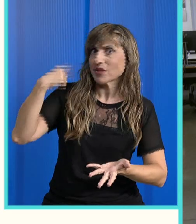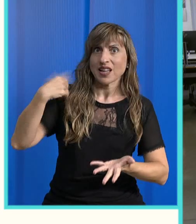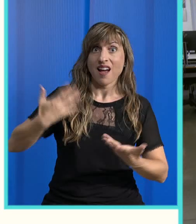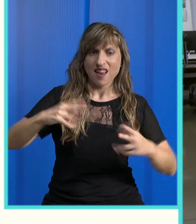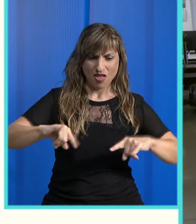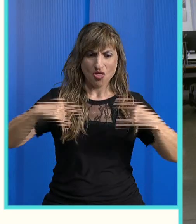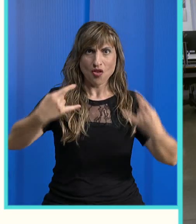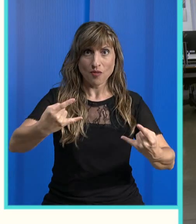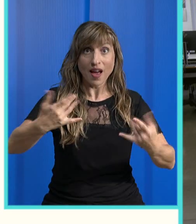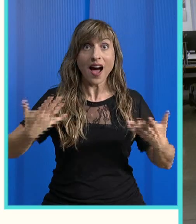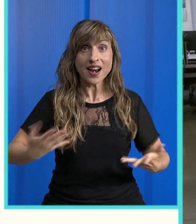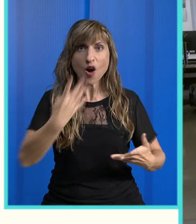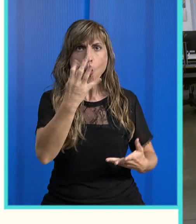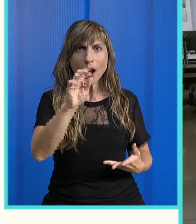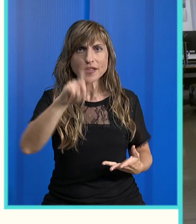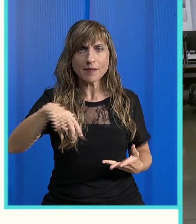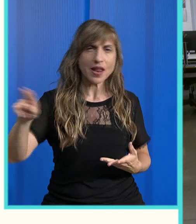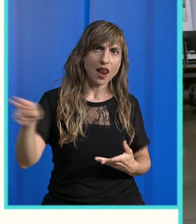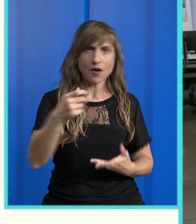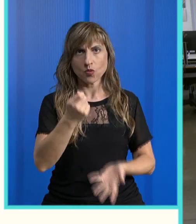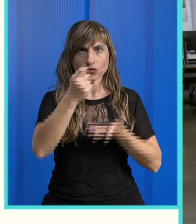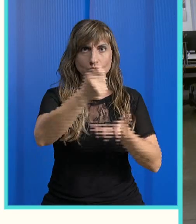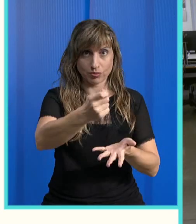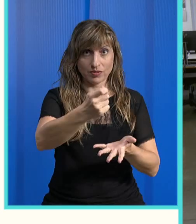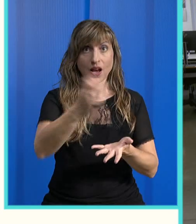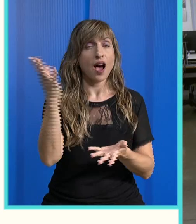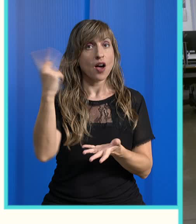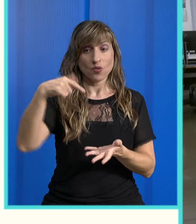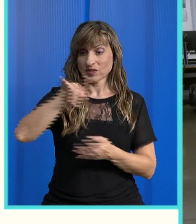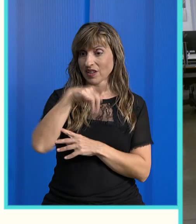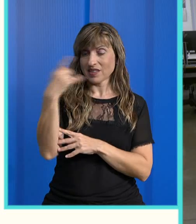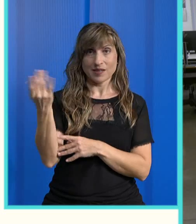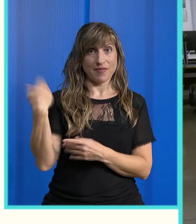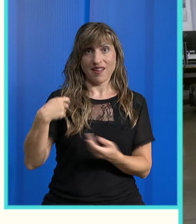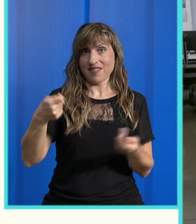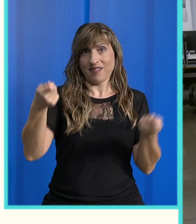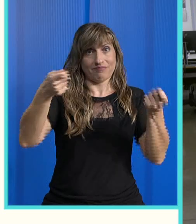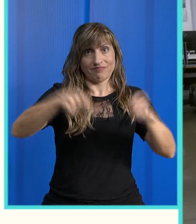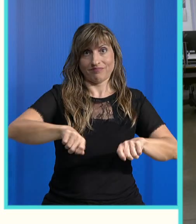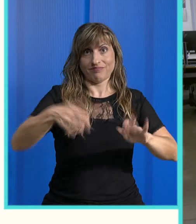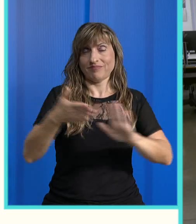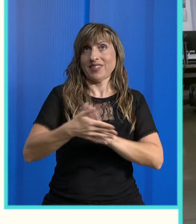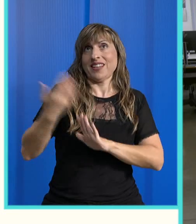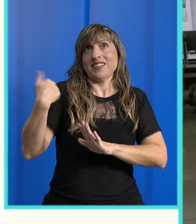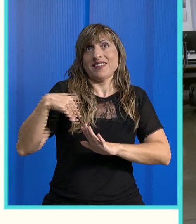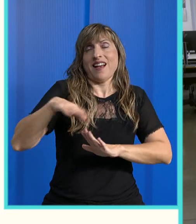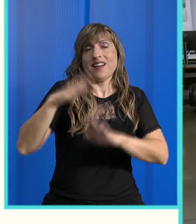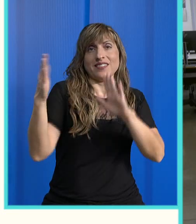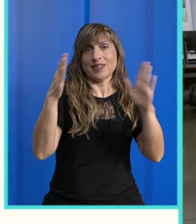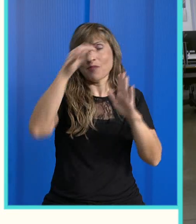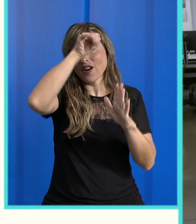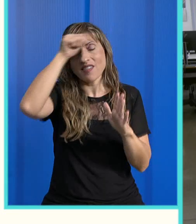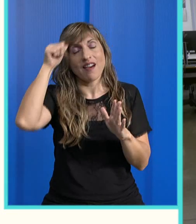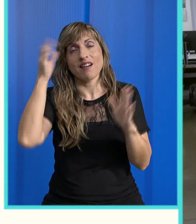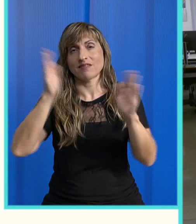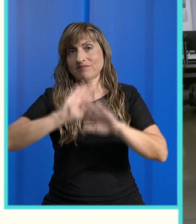supera els 40.000 euros. Hi ha establiments que ja han tancat aquest cap de setmana coincidint amb el fi de la temporada de l'any i d'altres s'esperen